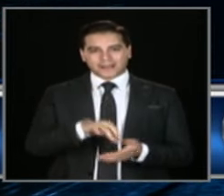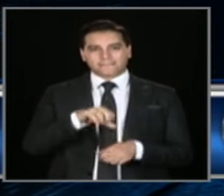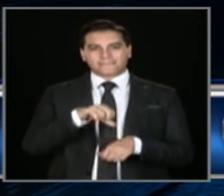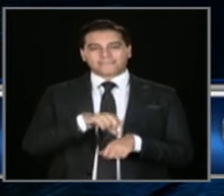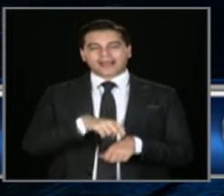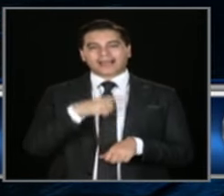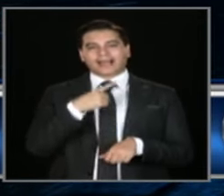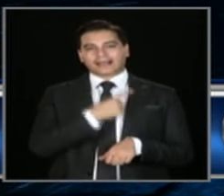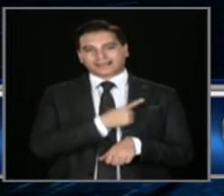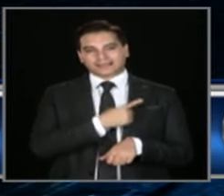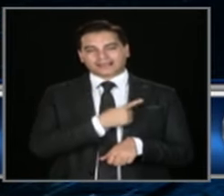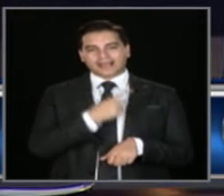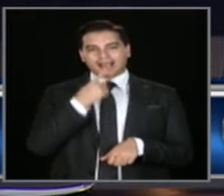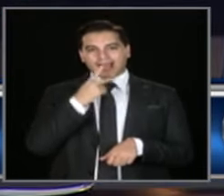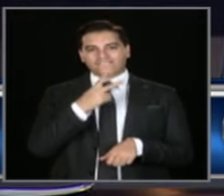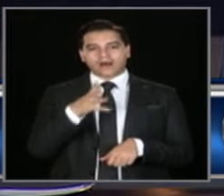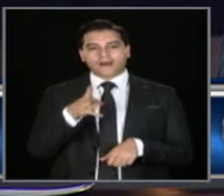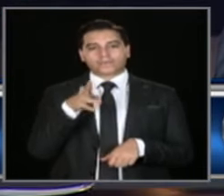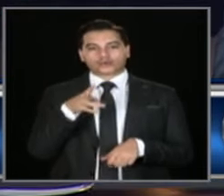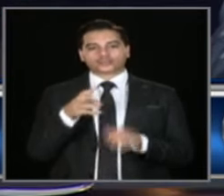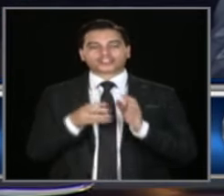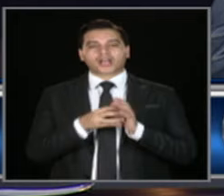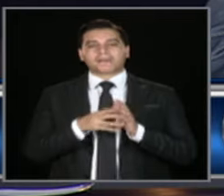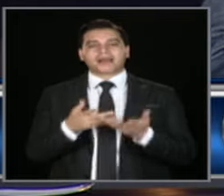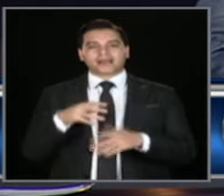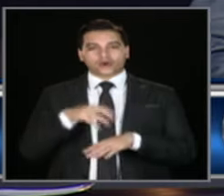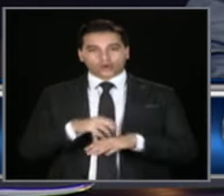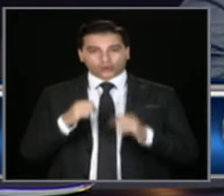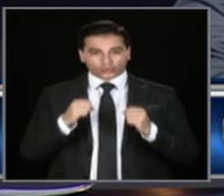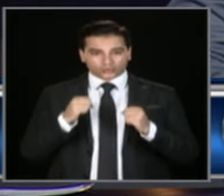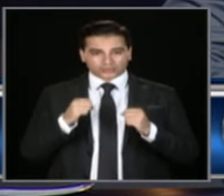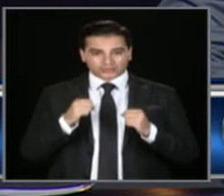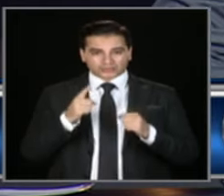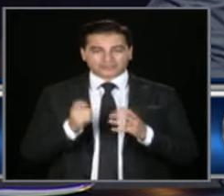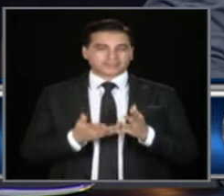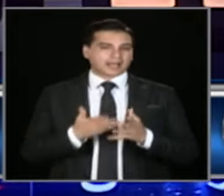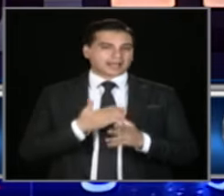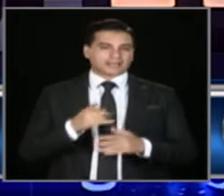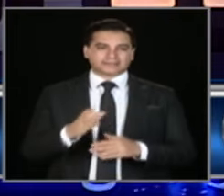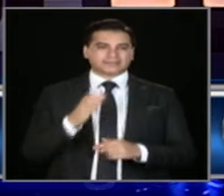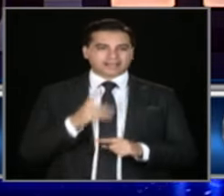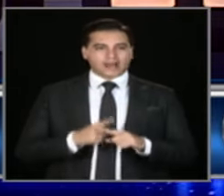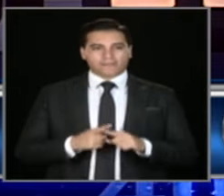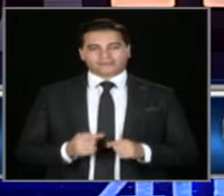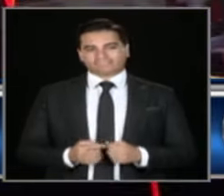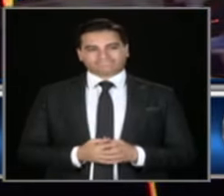رمضان. جامعة القدس. جامعة القدس. استعجلت. إجابة خاطئة.